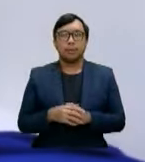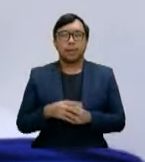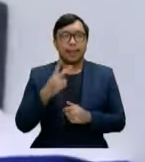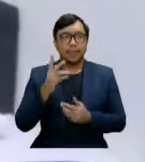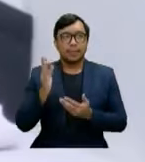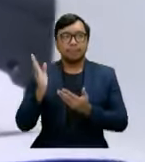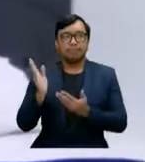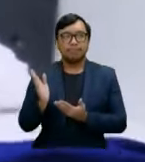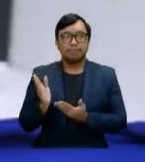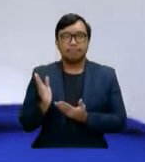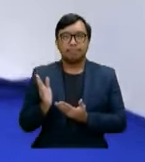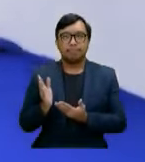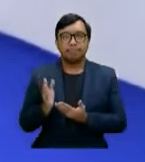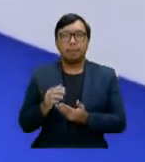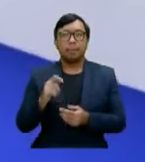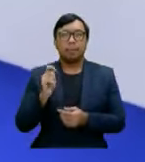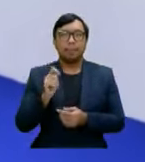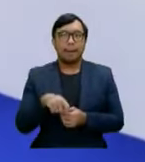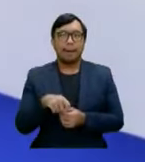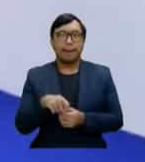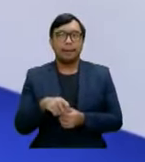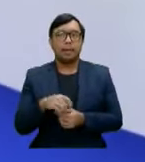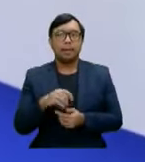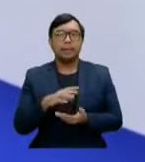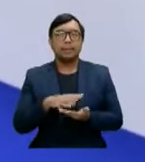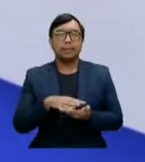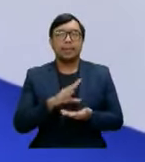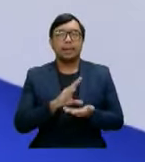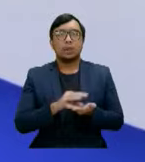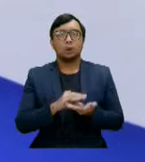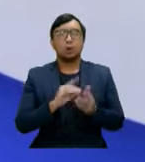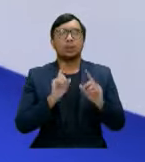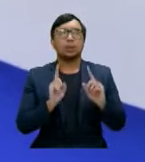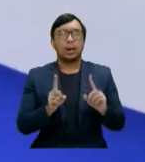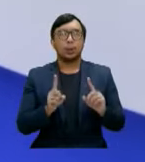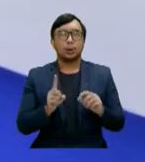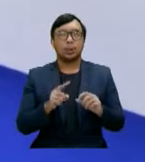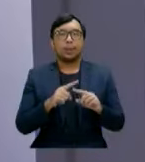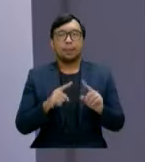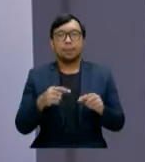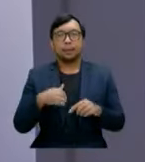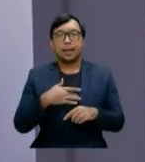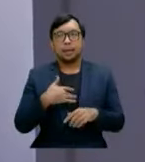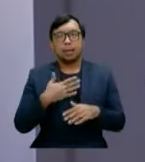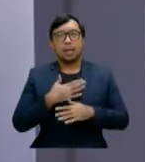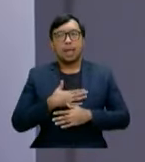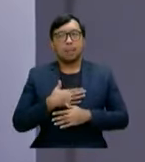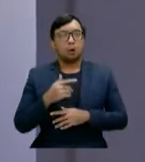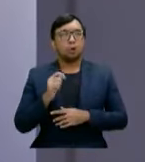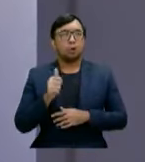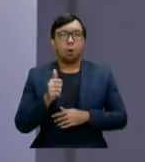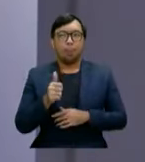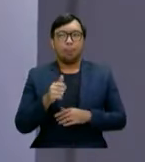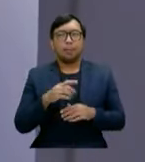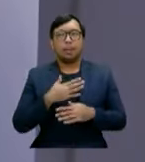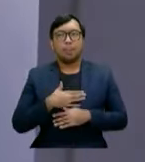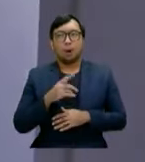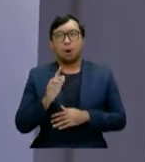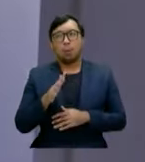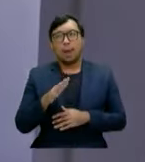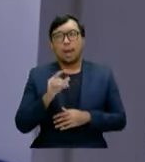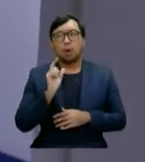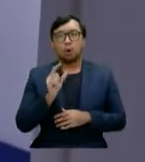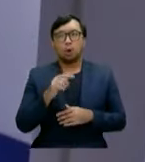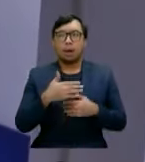memang masih menggunakan single bed ya. Tapi kalau yang bisa saya rasakan ini cukup nyaman untuk tempat kamar tidurnya karena sudah